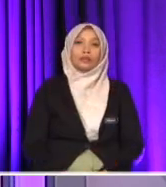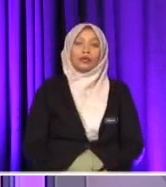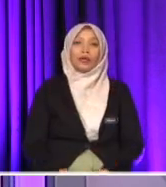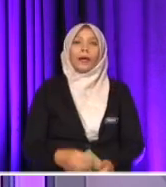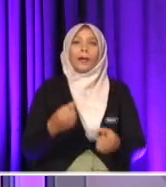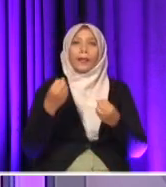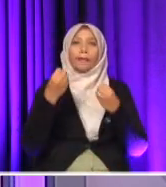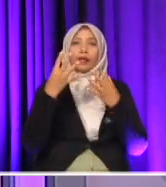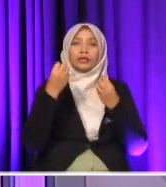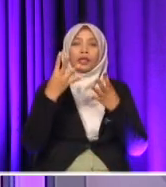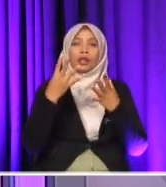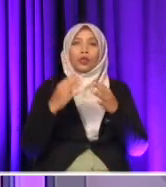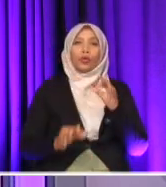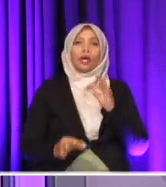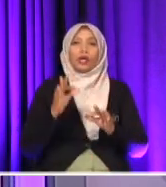Walau bagaimanapun,